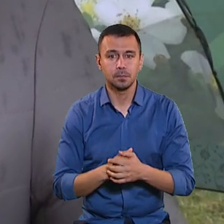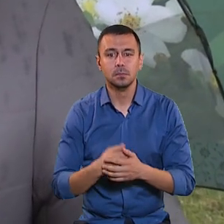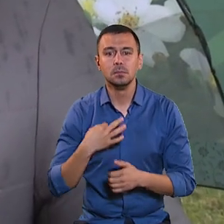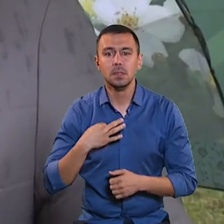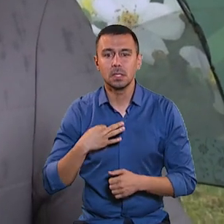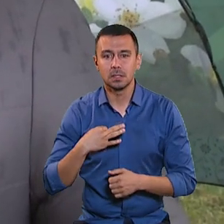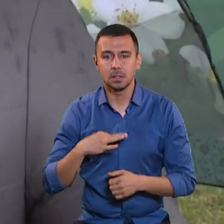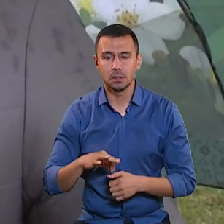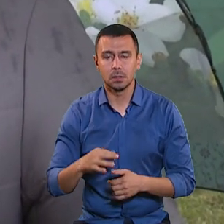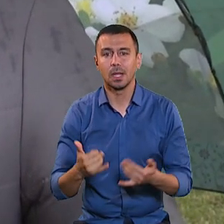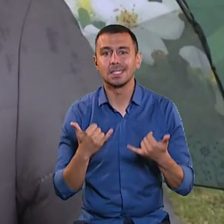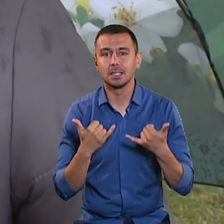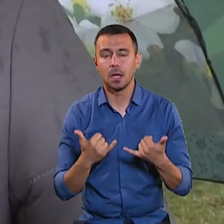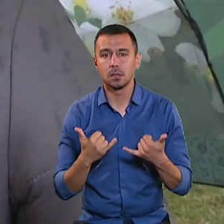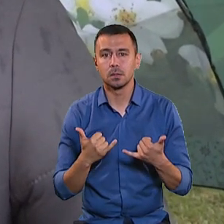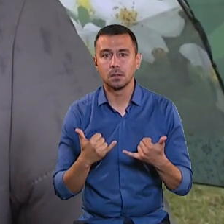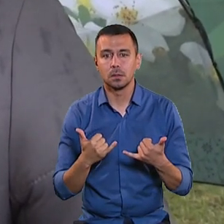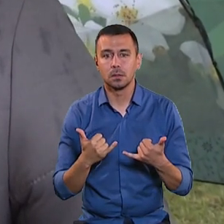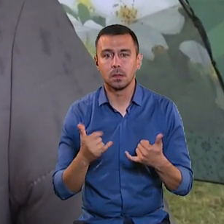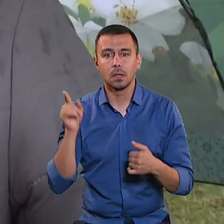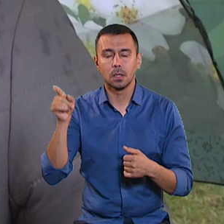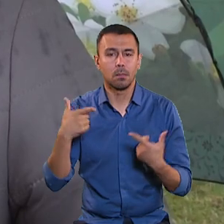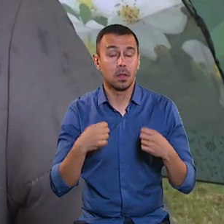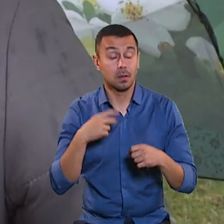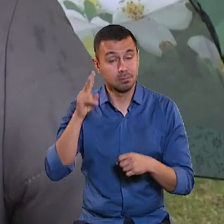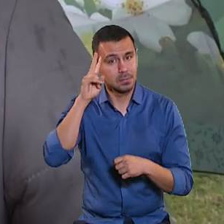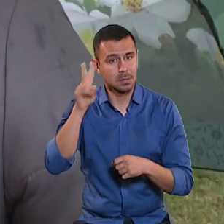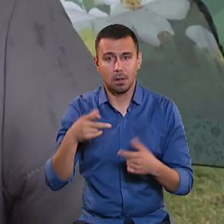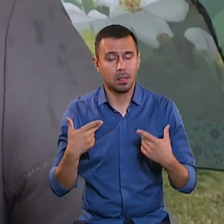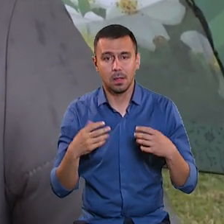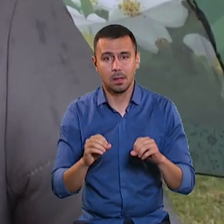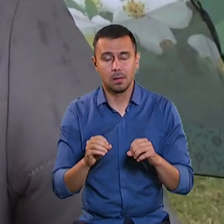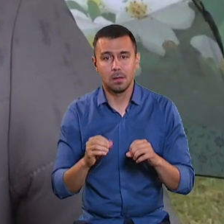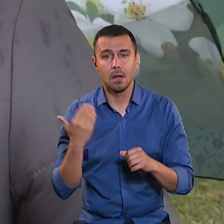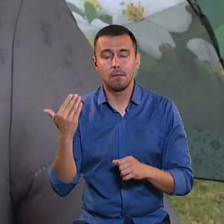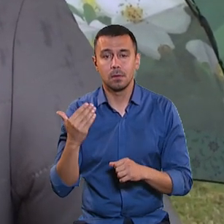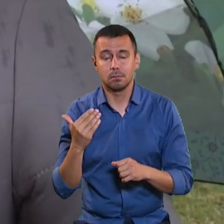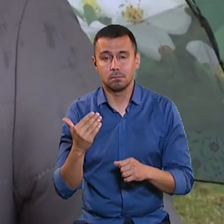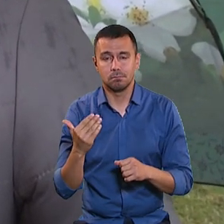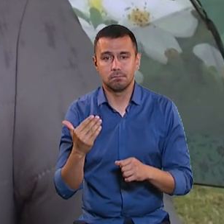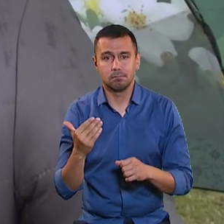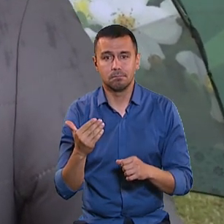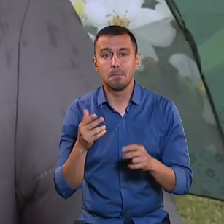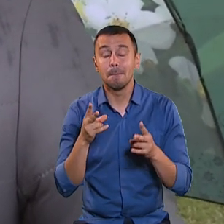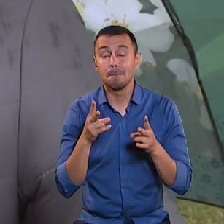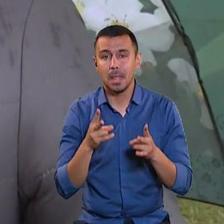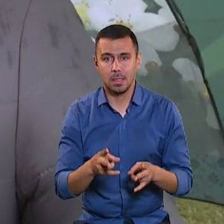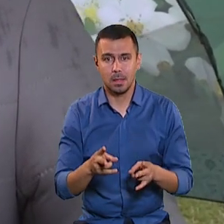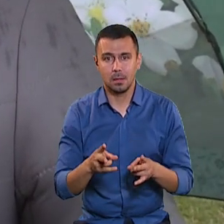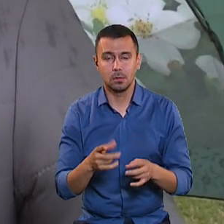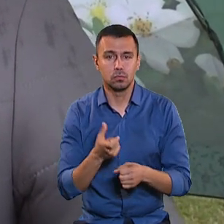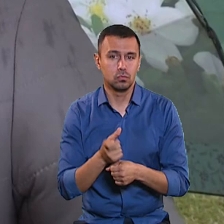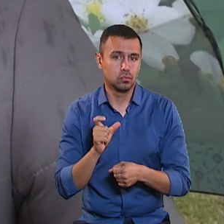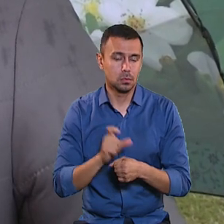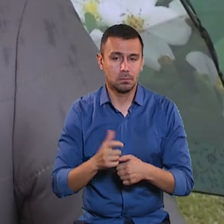сик зараз там десь не знаю де от він бідний дуже